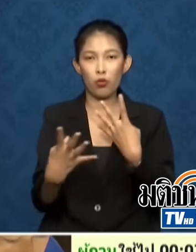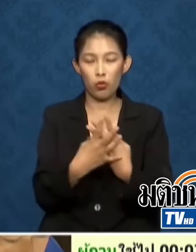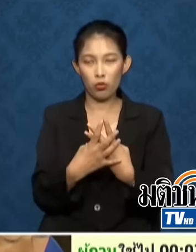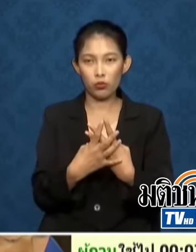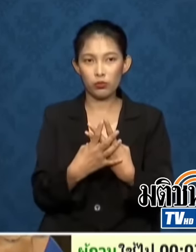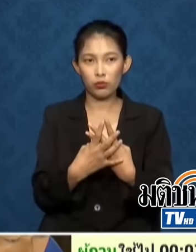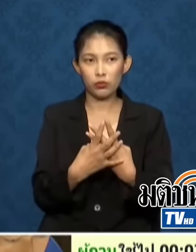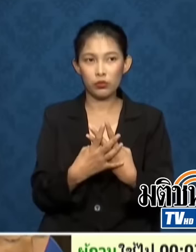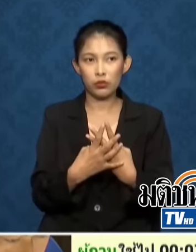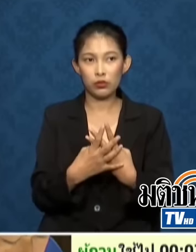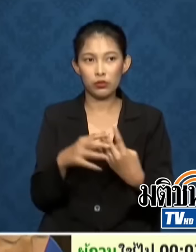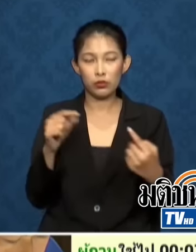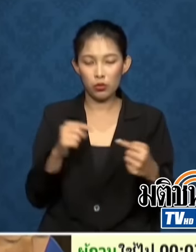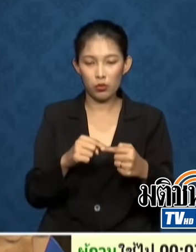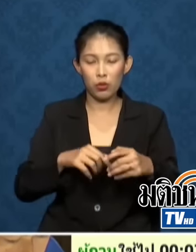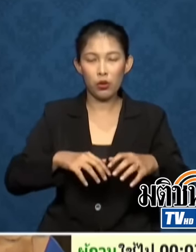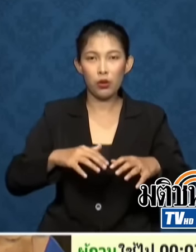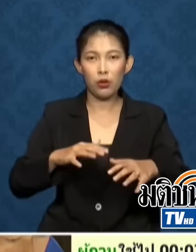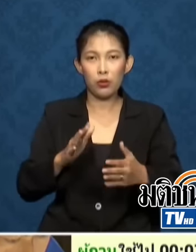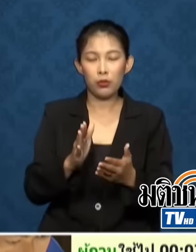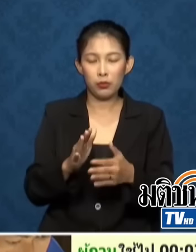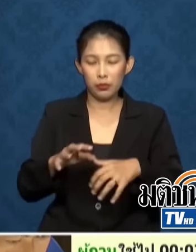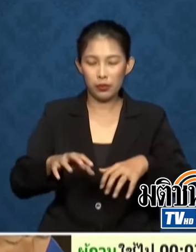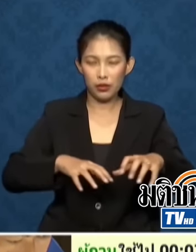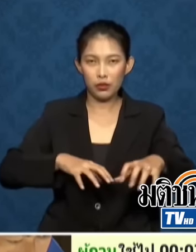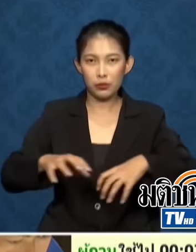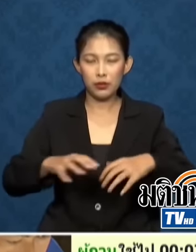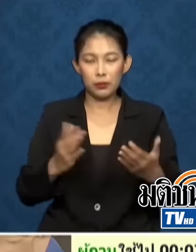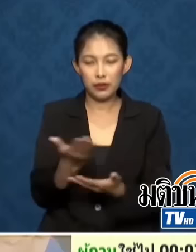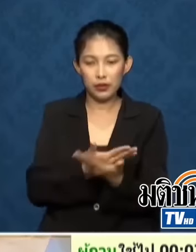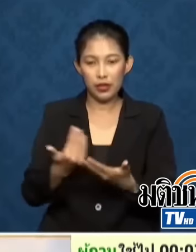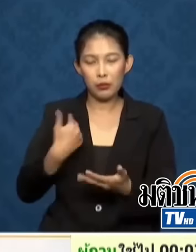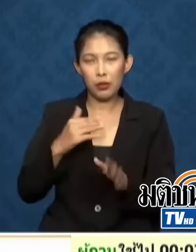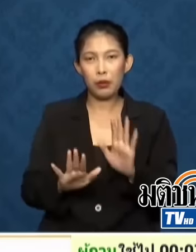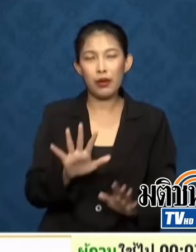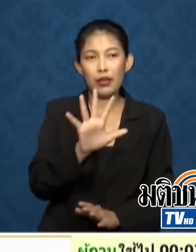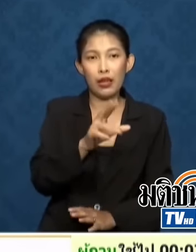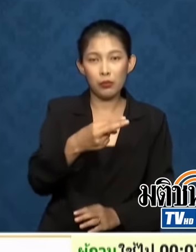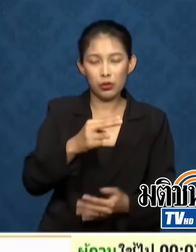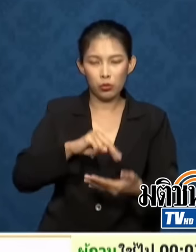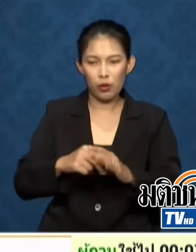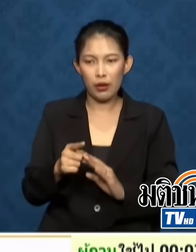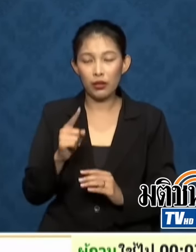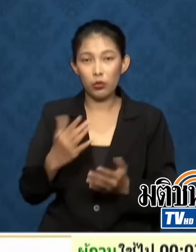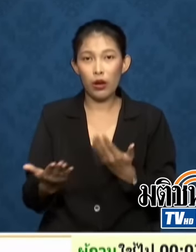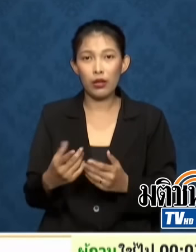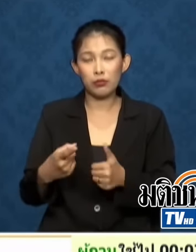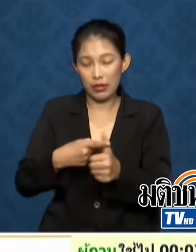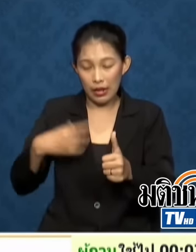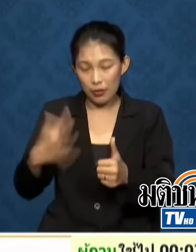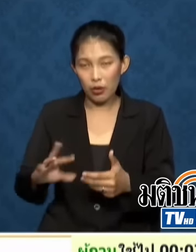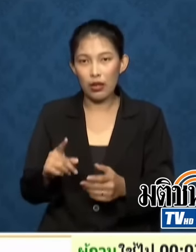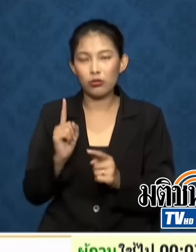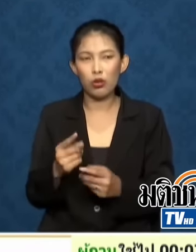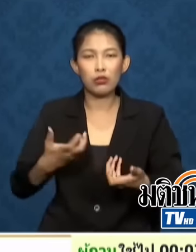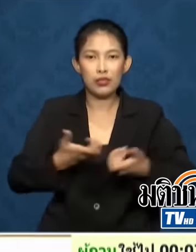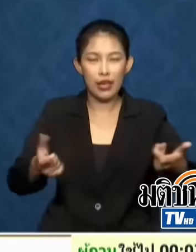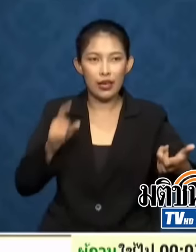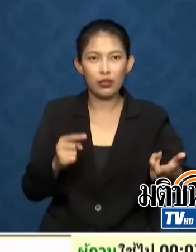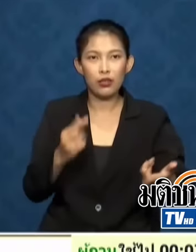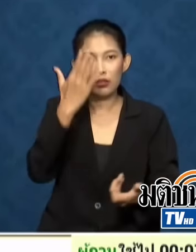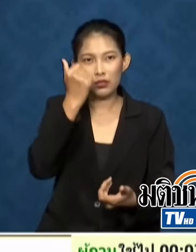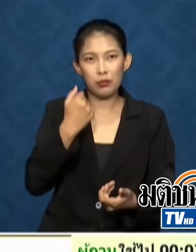างพิจารณาอยู่ประมาณ 50,000 คนกระเด็ดขาดต้องแยกจากกันเมื่อเราจะทำลงไว้ซึ่ง